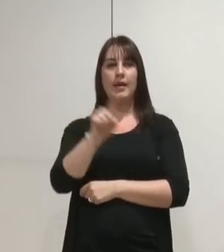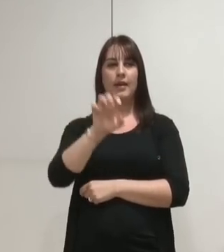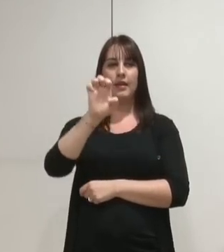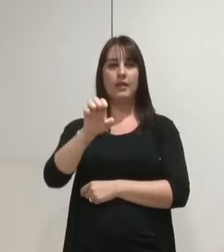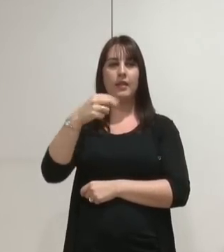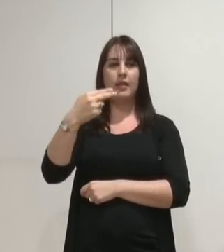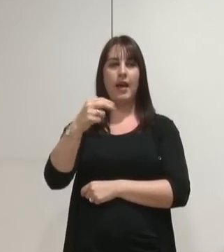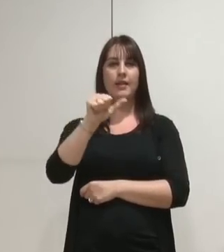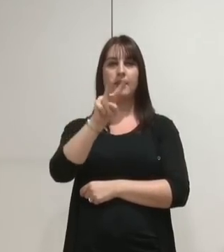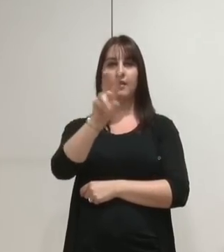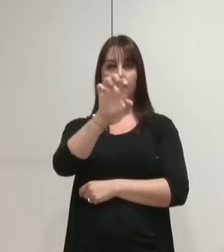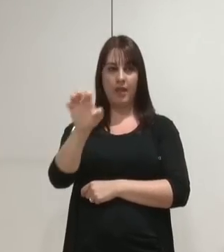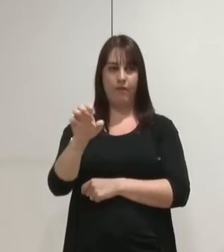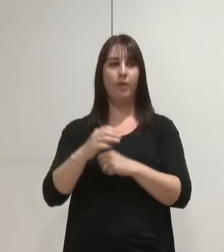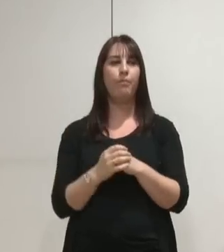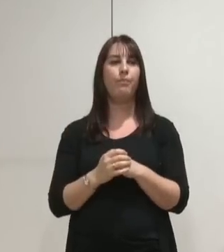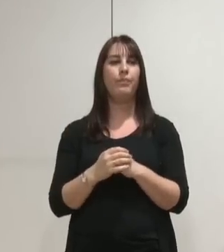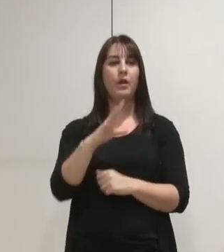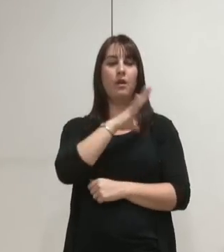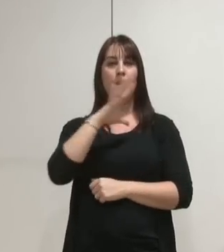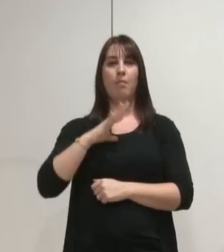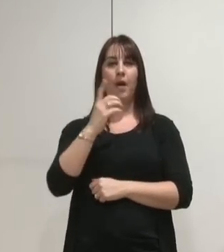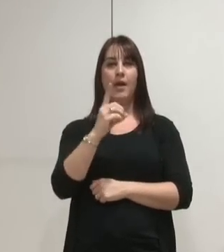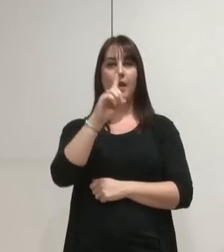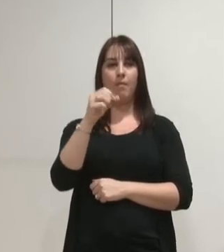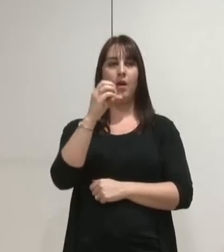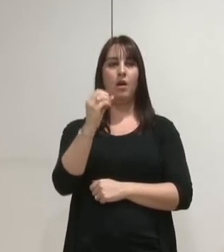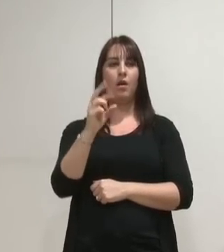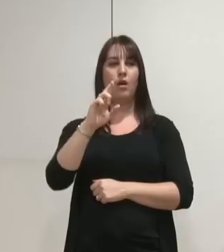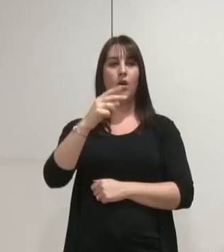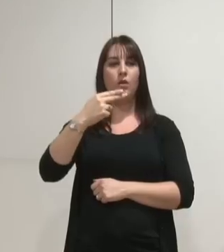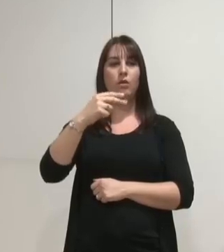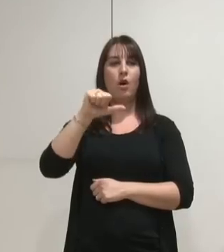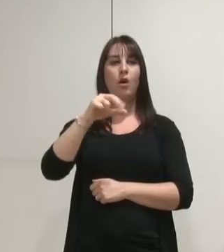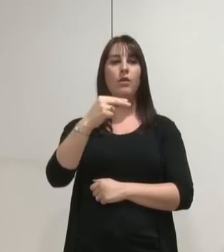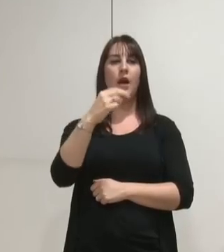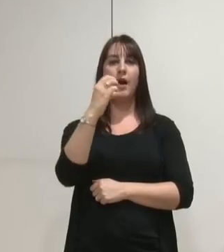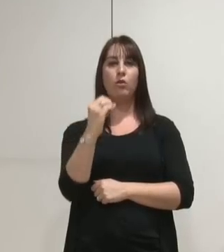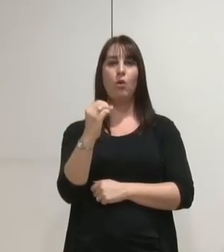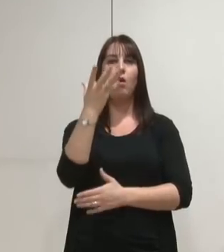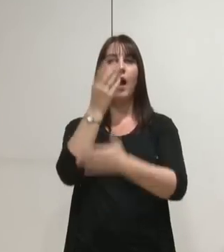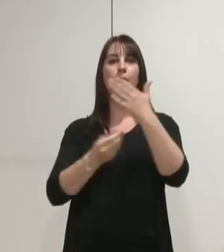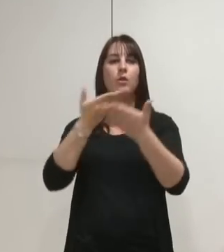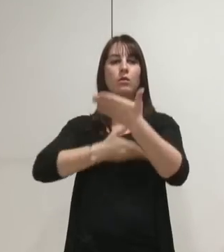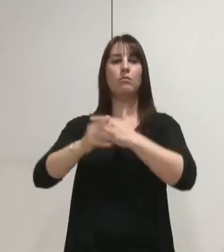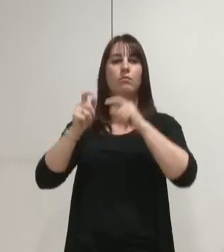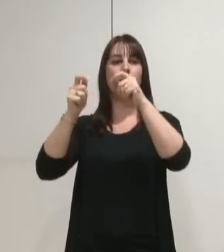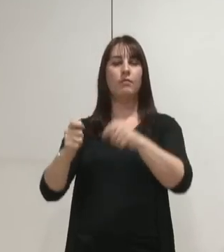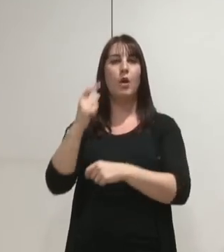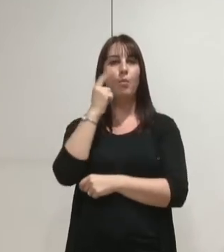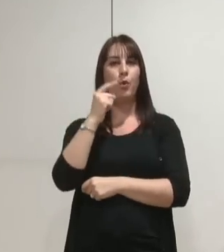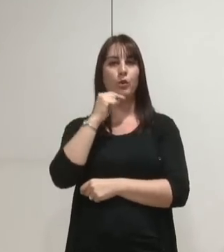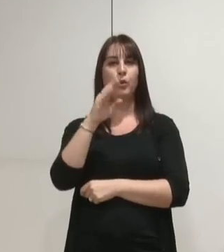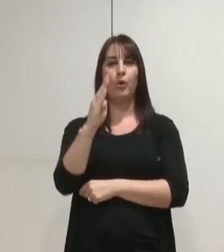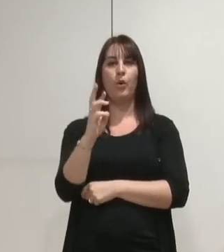séglier salimilel Christine Garnier Christine Garnier alors